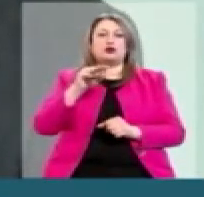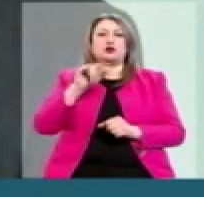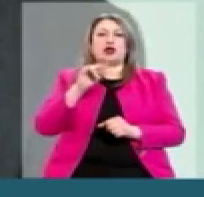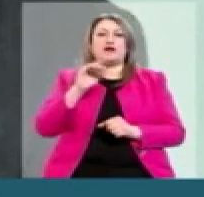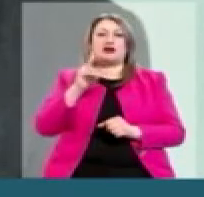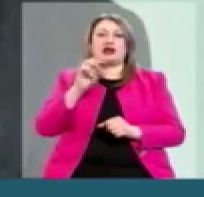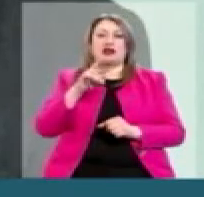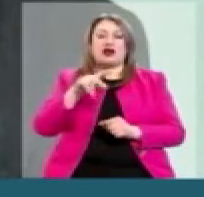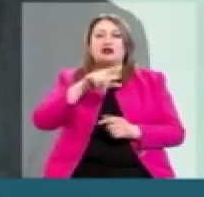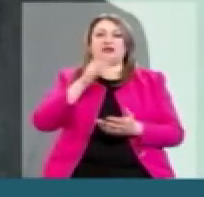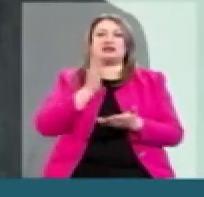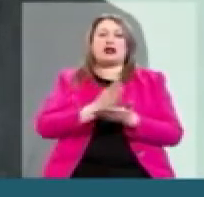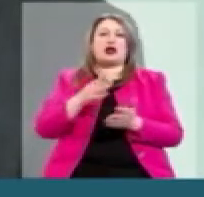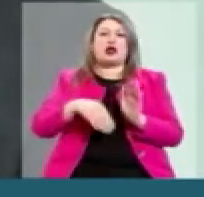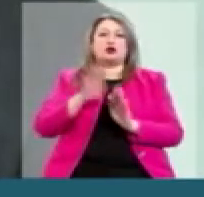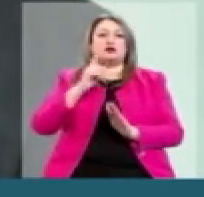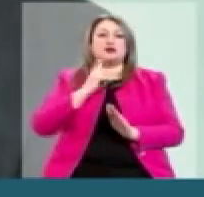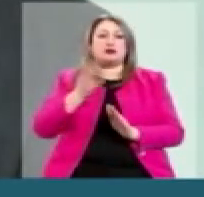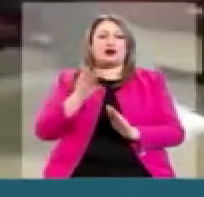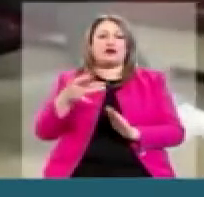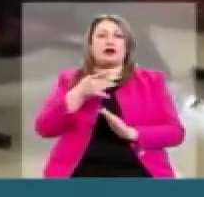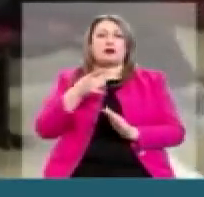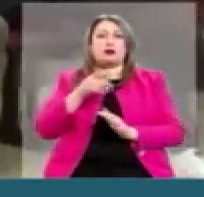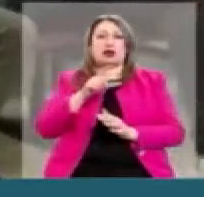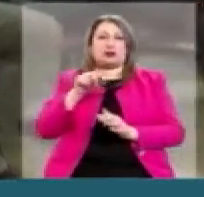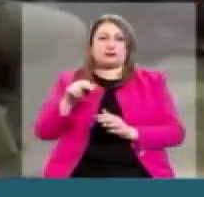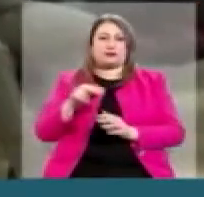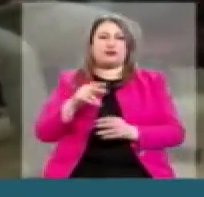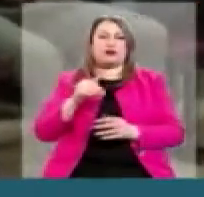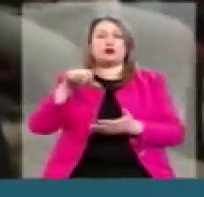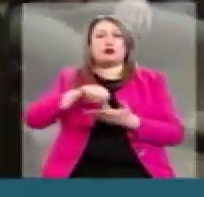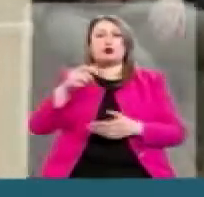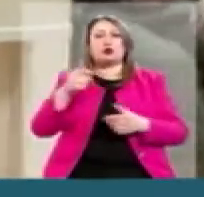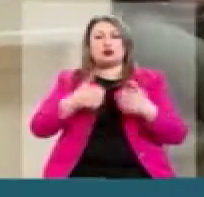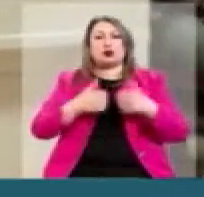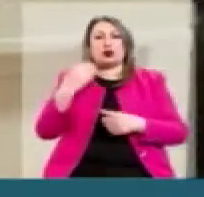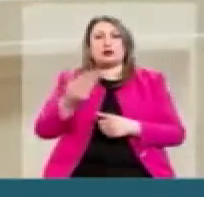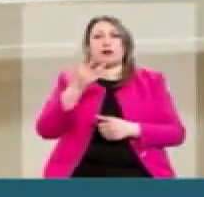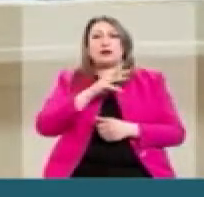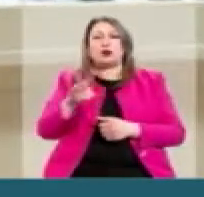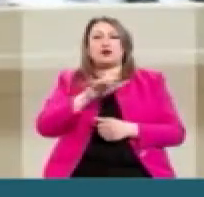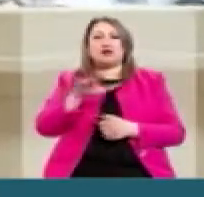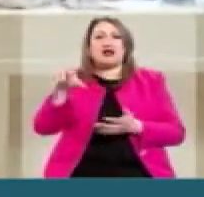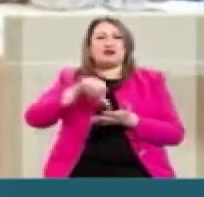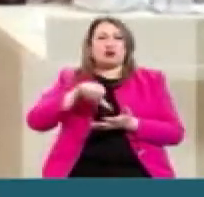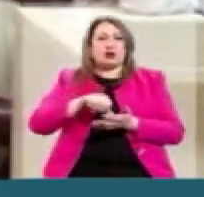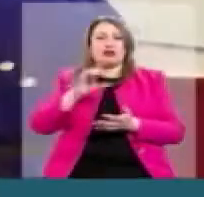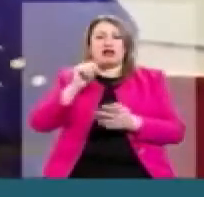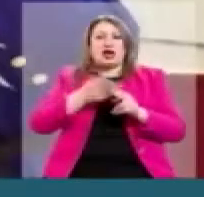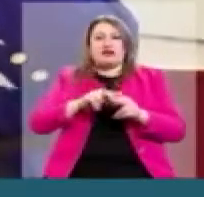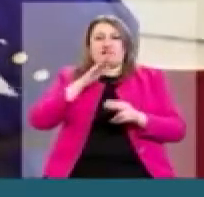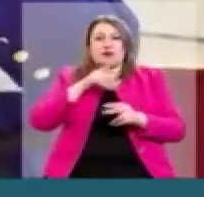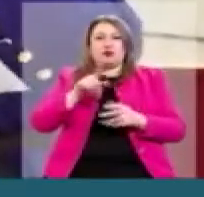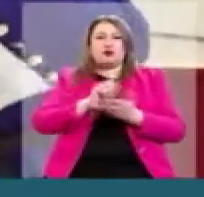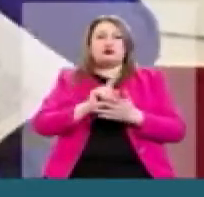стала лучшим спикером в номинации на республиканском этапе. Участникам турнира дается 5 минут на официальное выступление. За это время